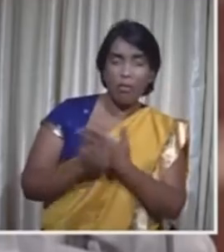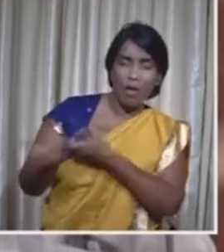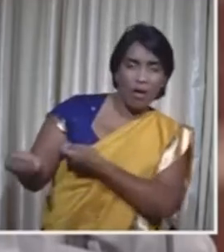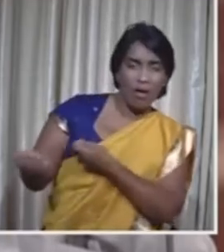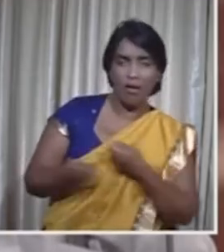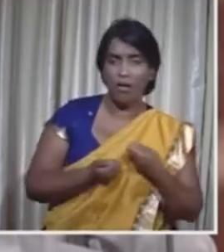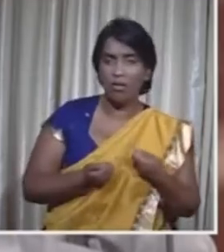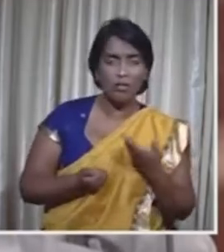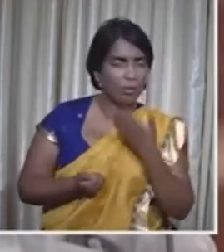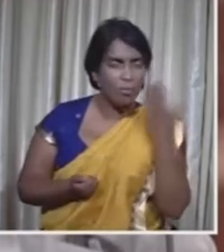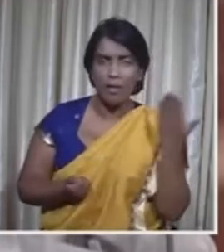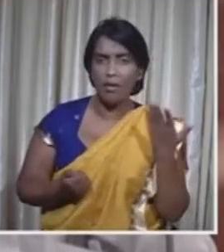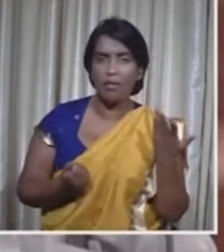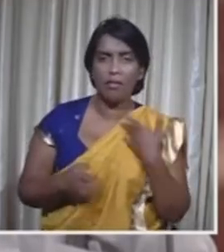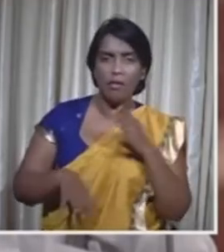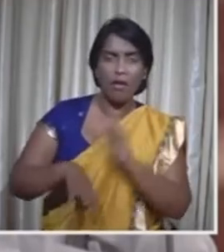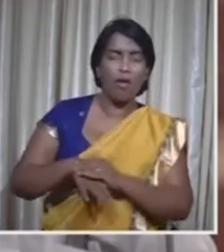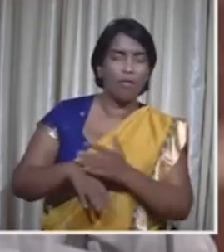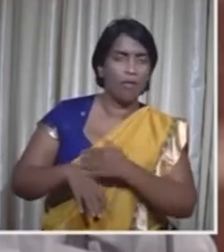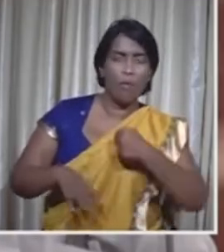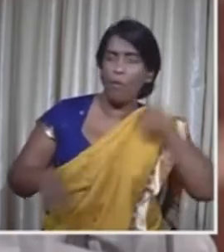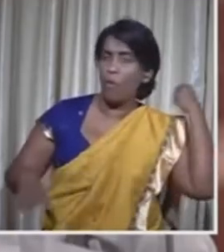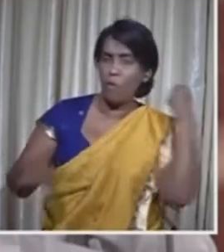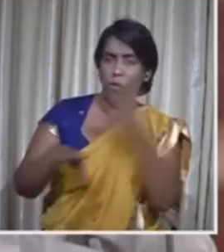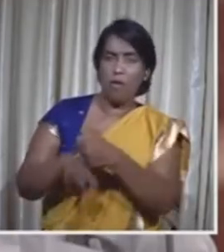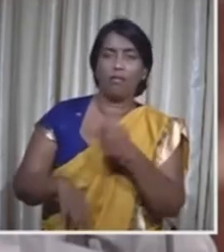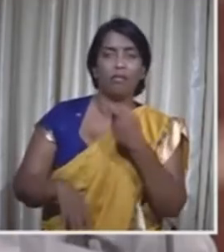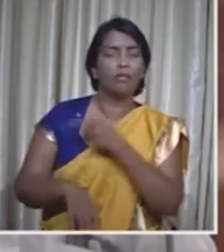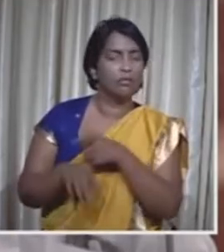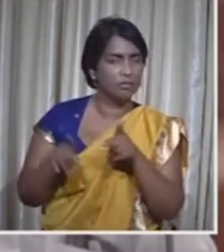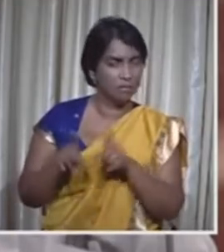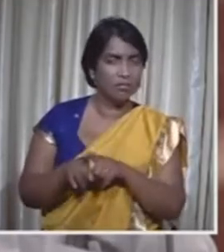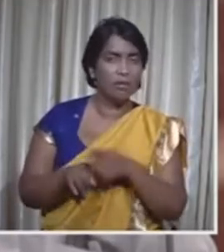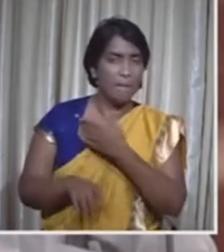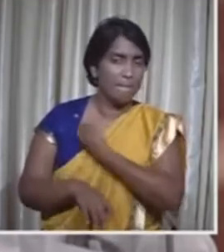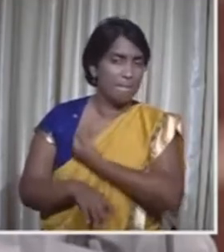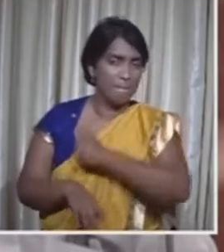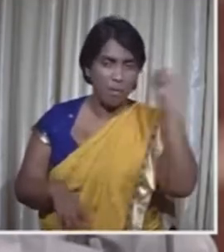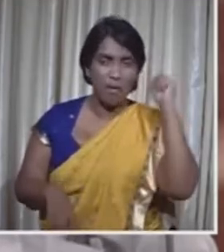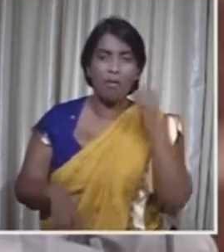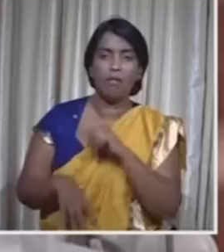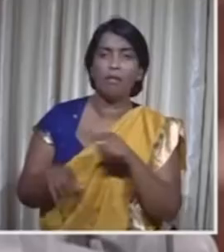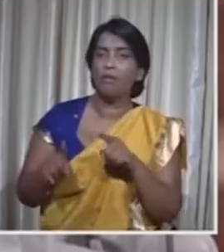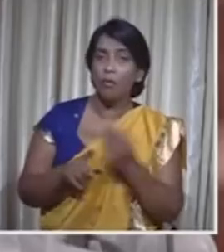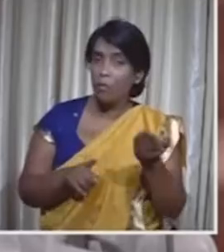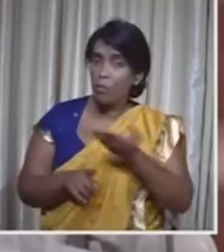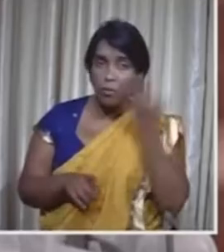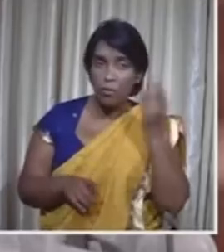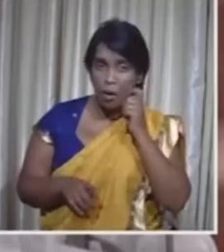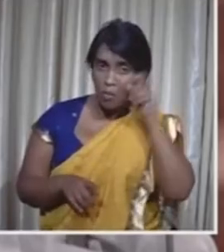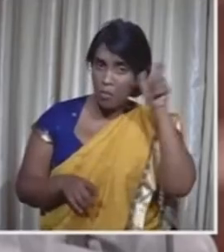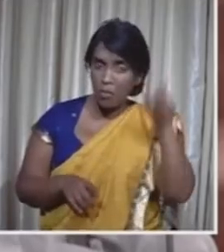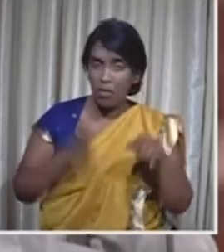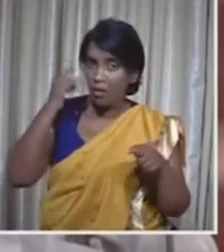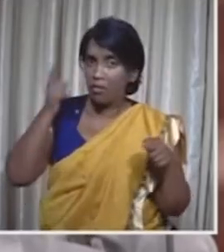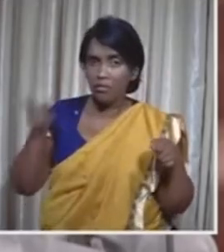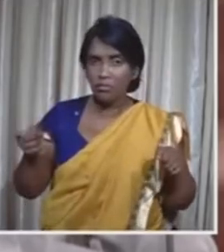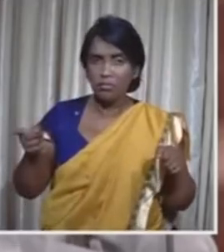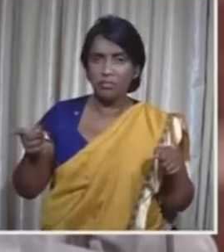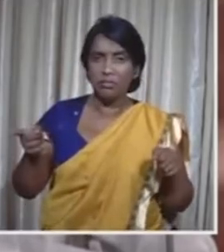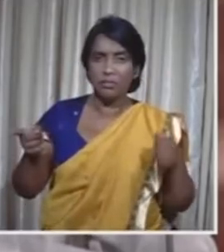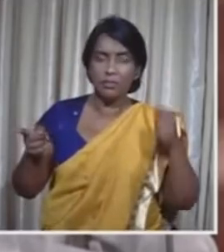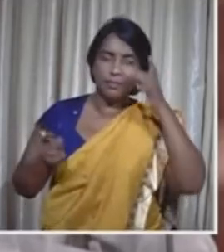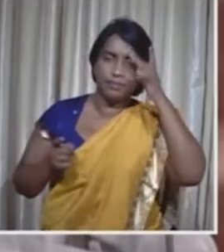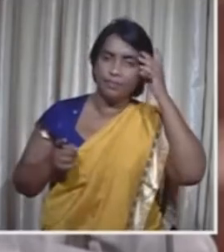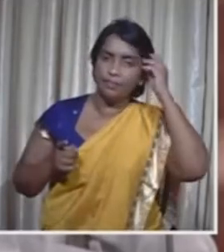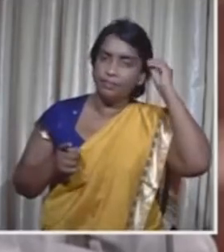உதைத்திருக்கிறார்கள் போலீசார். அவ்வளவு வீடியோ காட்சிகளையும் நீங்கள் பார்க்க முடியும். கௌரவ தலைமை தாங்கும் உறுப்பினர் அவர்களே, இது நடந்தது ஒரு மிக கேவலமான